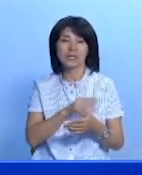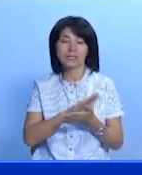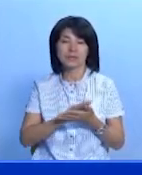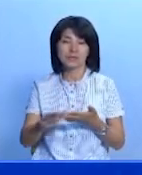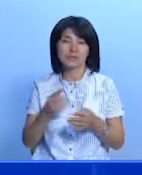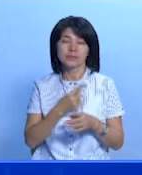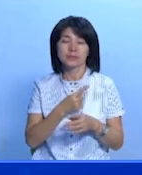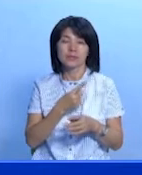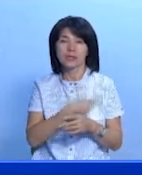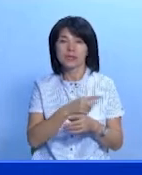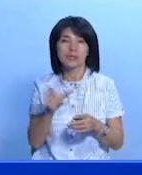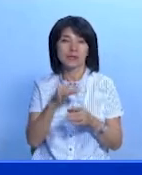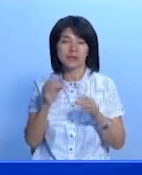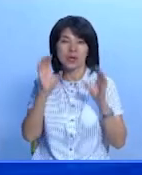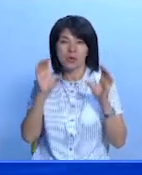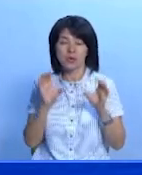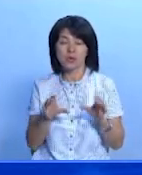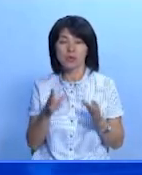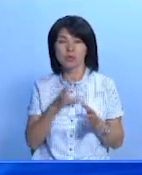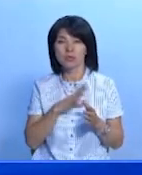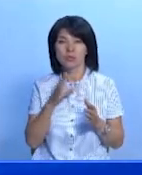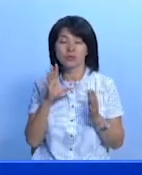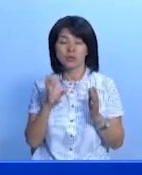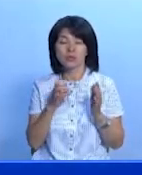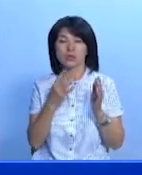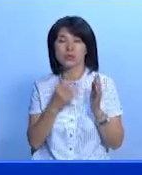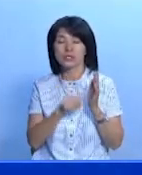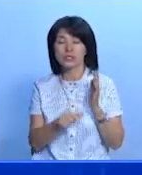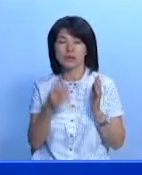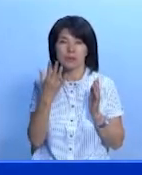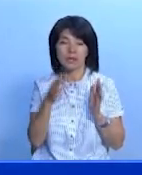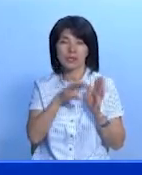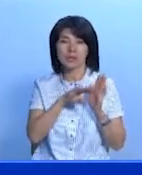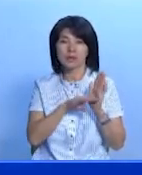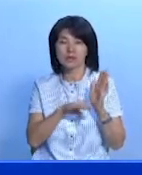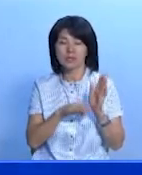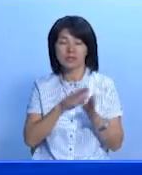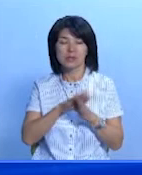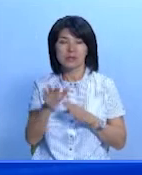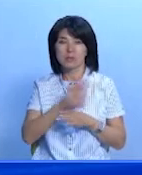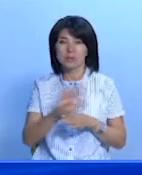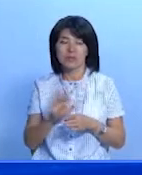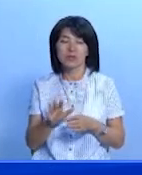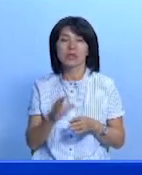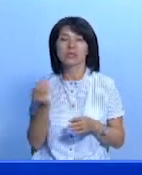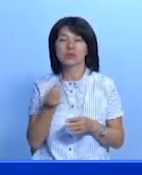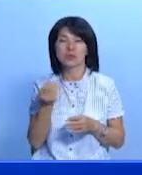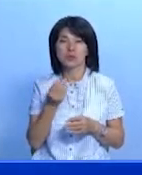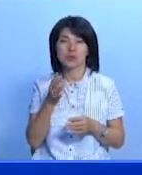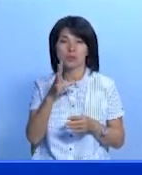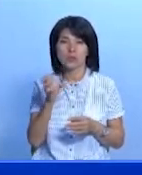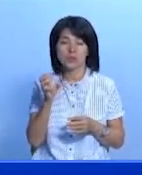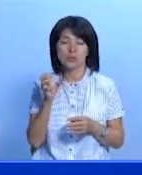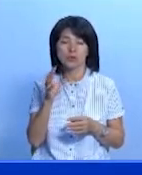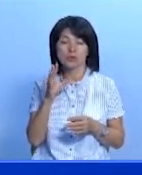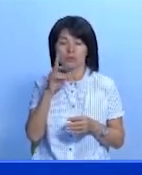органдарының әкімшілік құқық бұзушылық кодексінің 462 бабының 3 бөлігі бойынша нұсқамаларын орындамағаны үшін жеке әкімшілік жауапкершілік 500 айлық